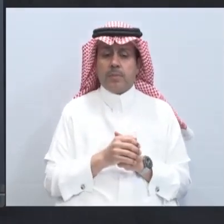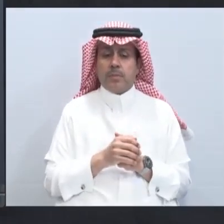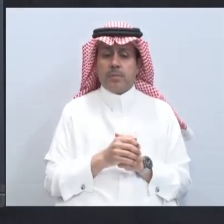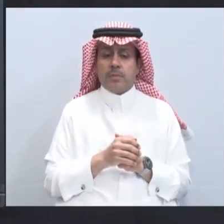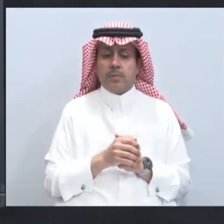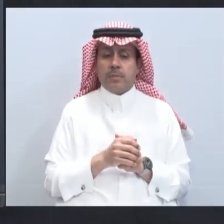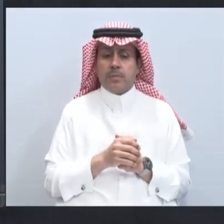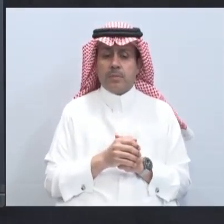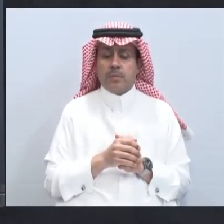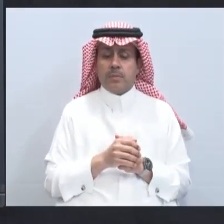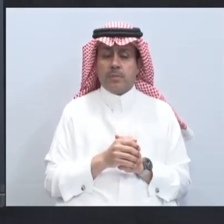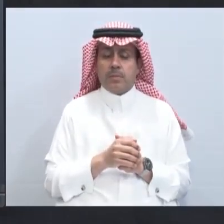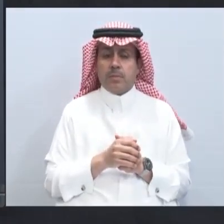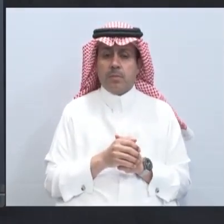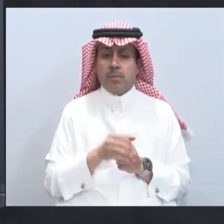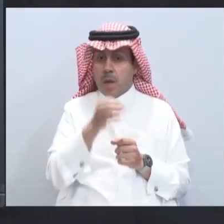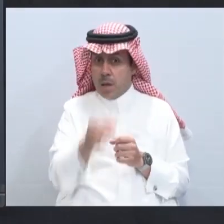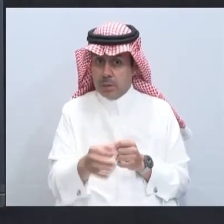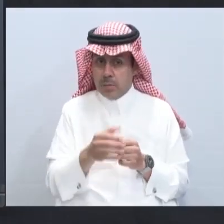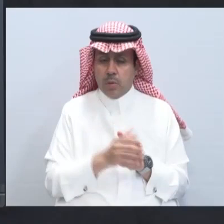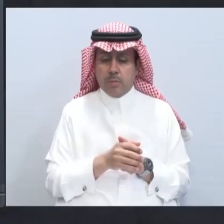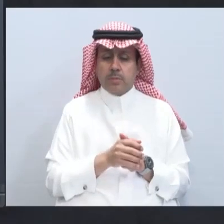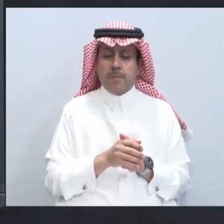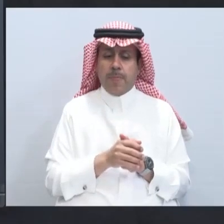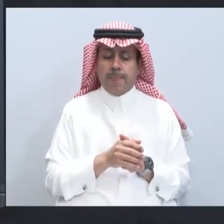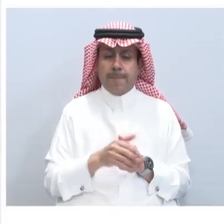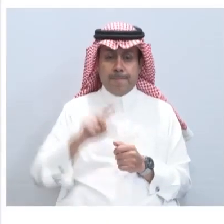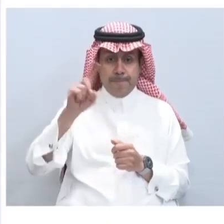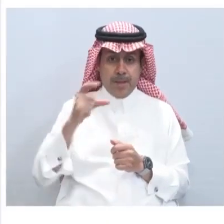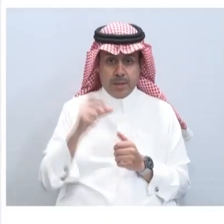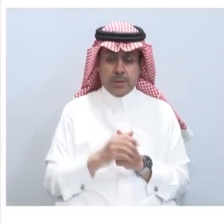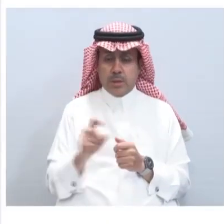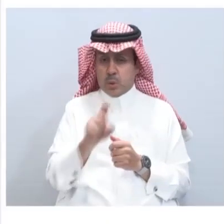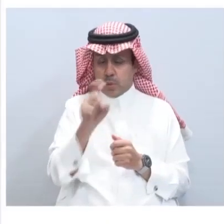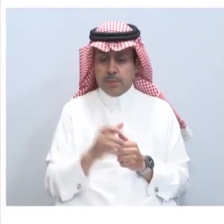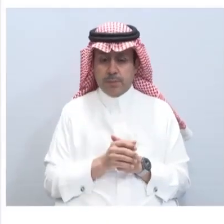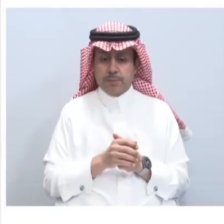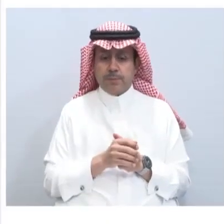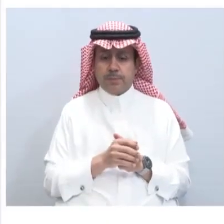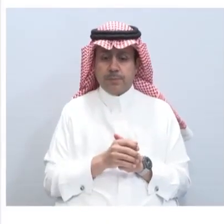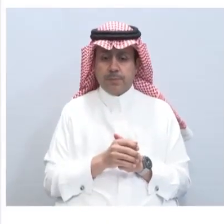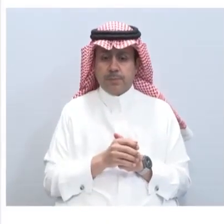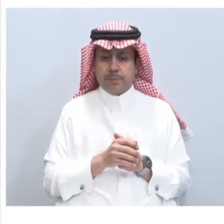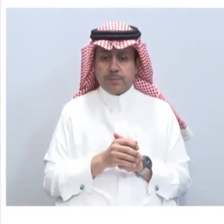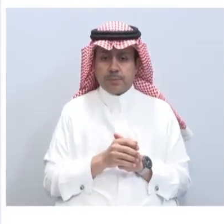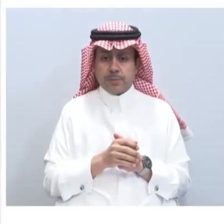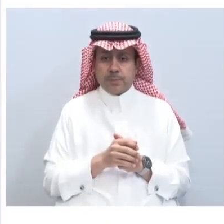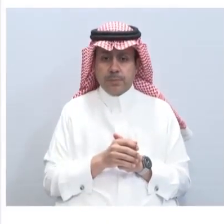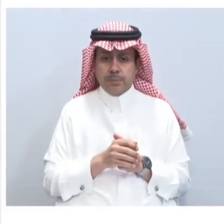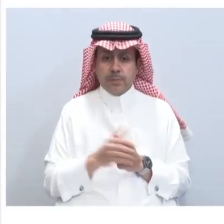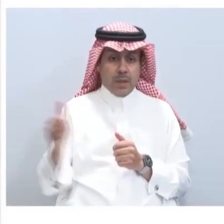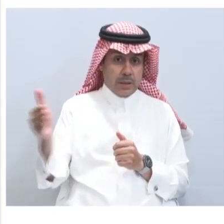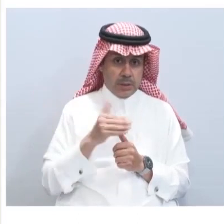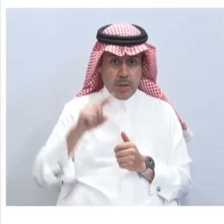باحد المواقع يعني مثلا بامكانيه الرد على الاسئله المرجعيه تضع لك تساؤل ياتي لك